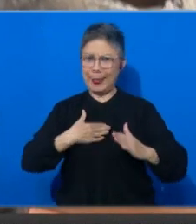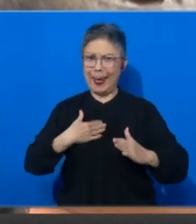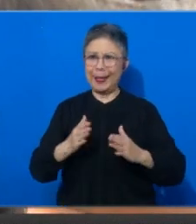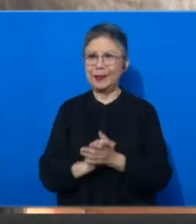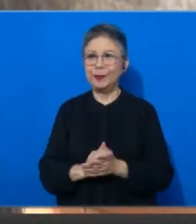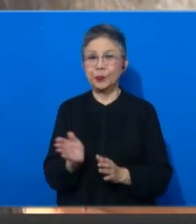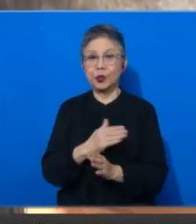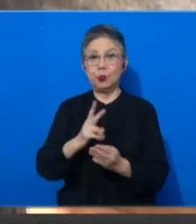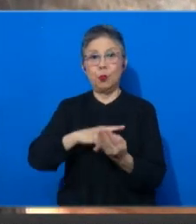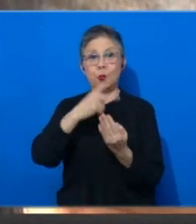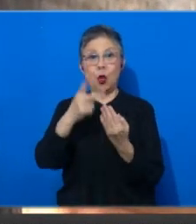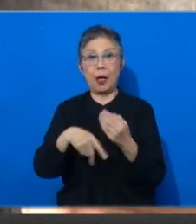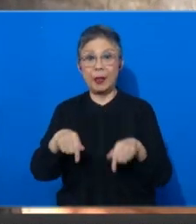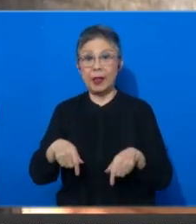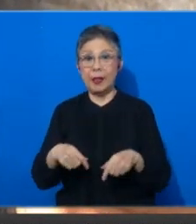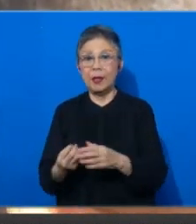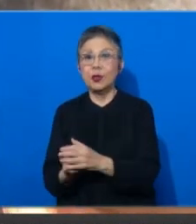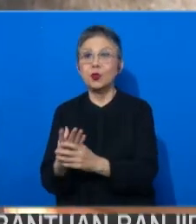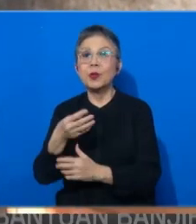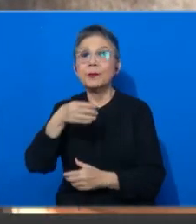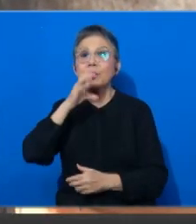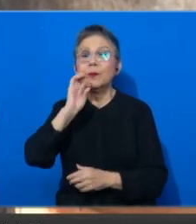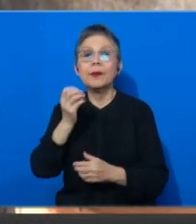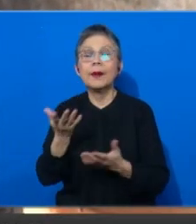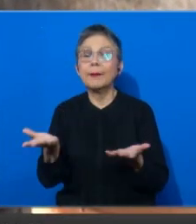program pipanisasi, untuk sumber mata air dari mana, Pak?